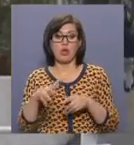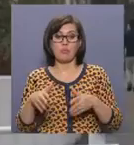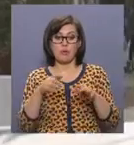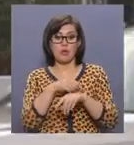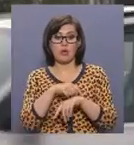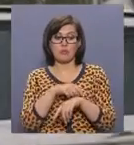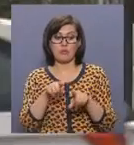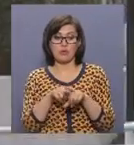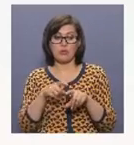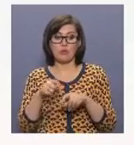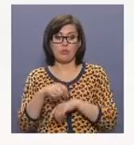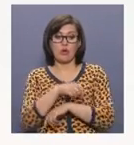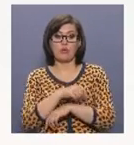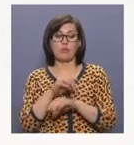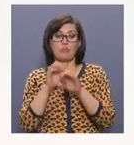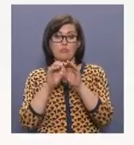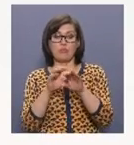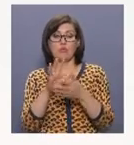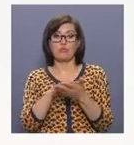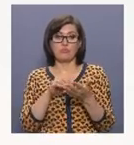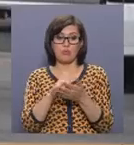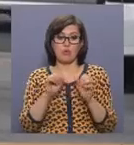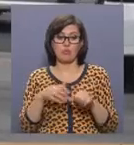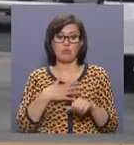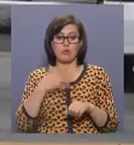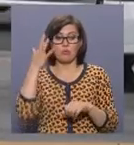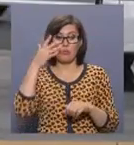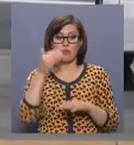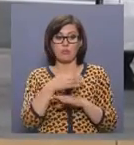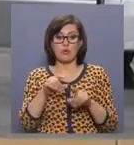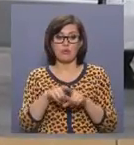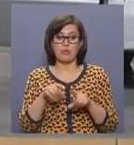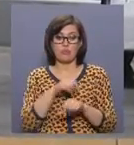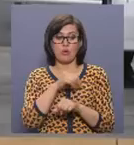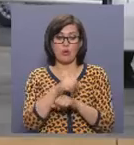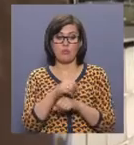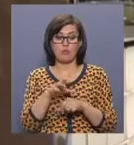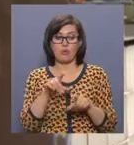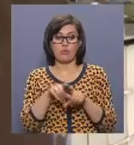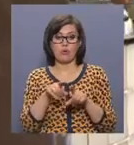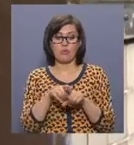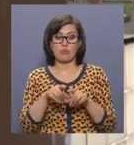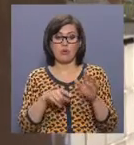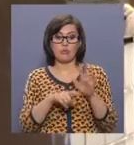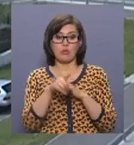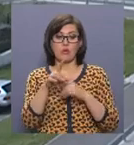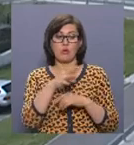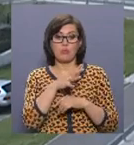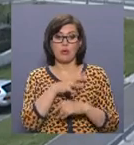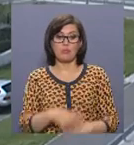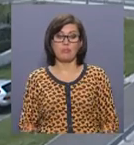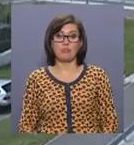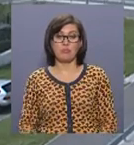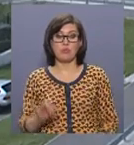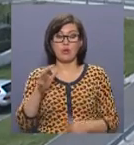сағаттар бойы шақырымға созылған кептелісті жоюға болады. Менің ойымша көше бойына тұрақтаған көліктерден бастау керек сияқты.